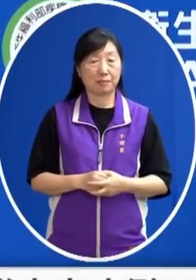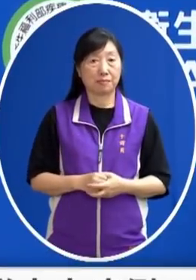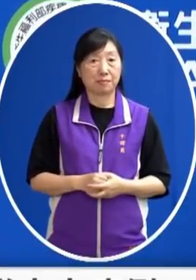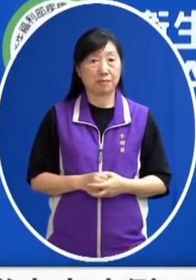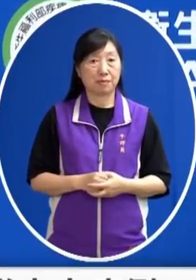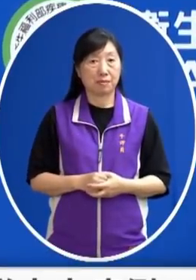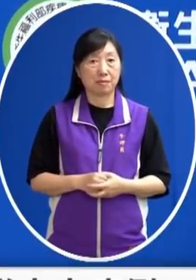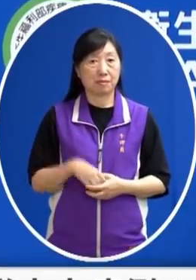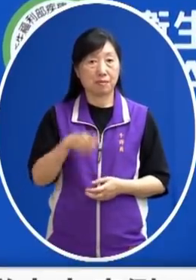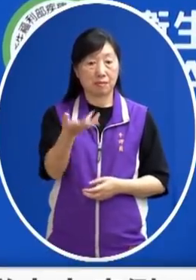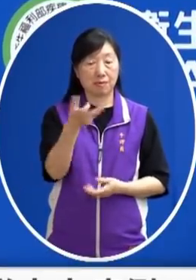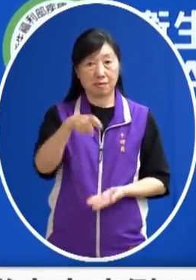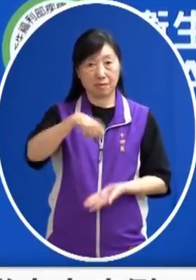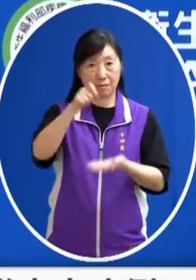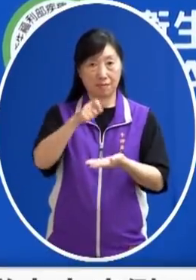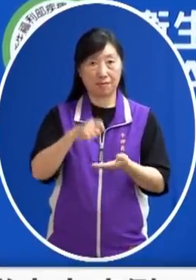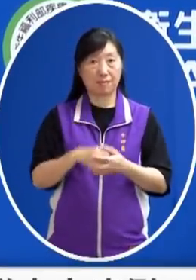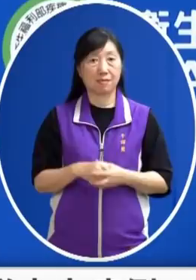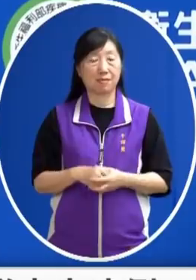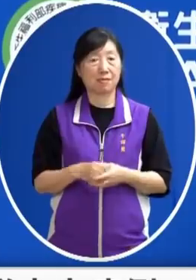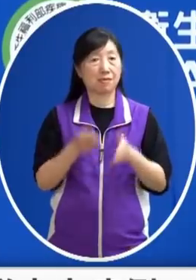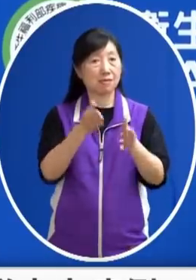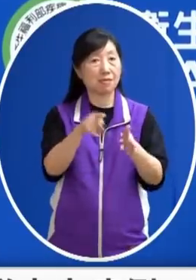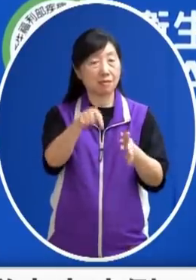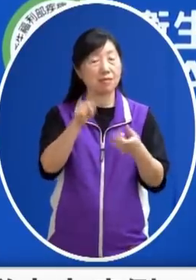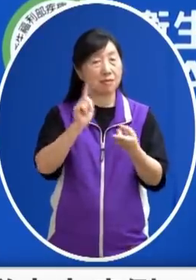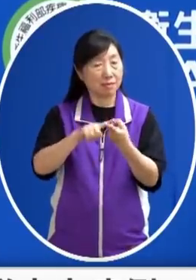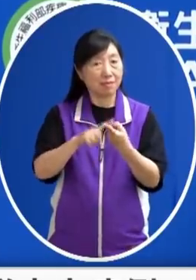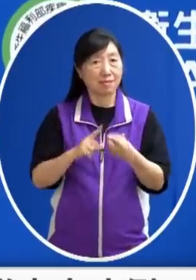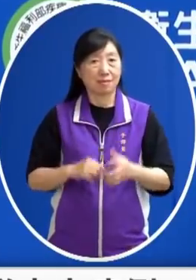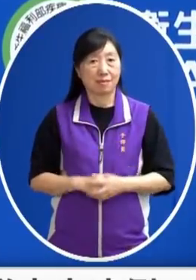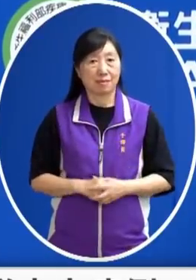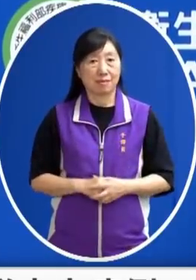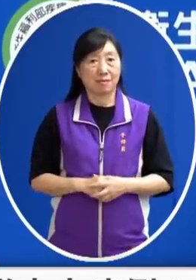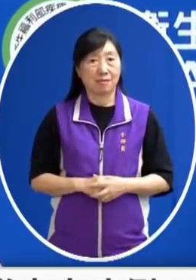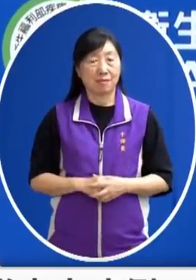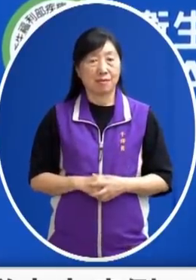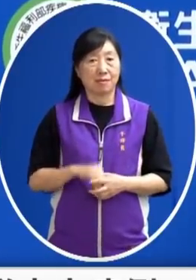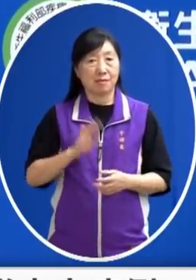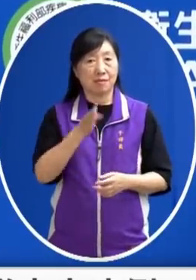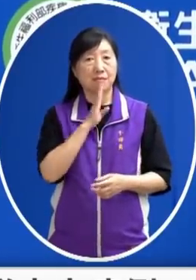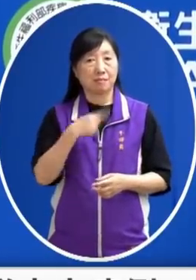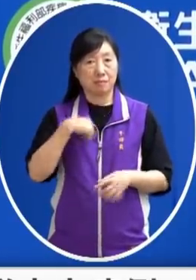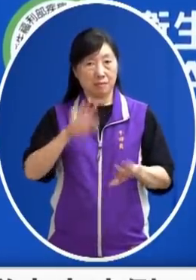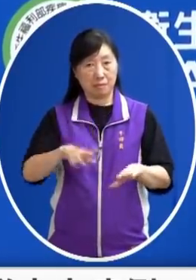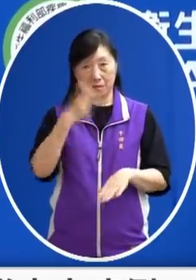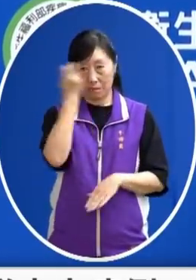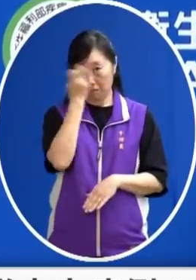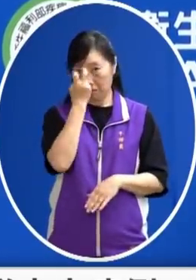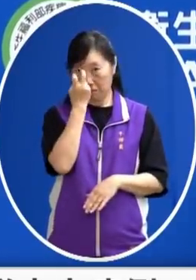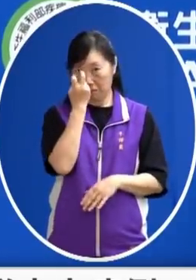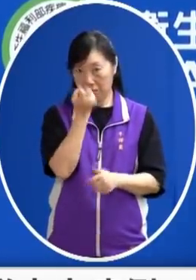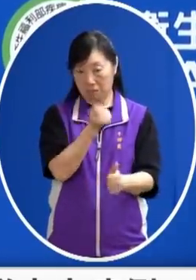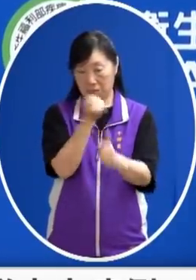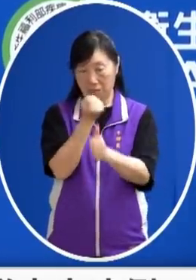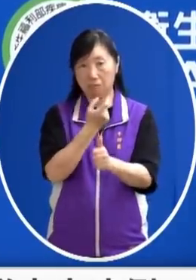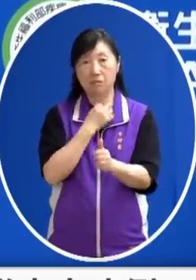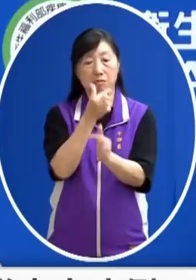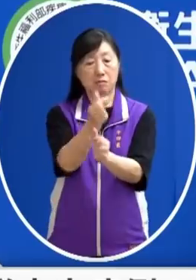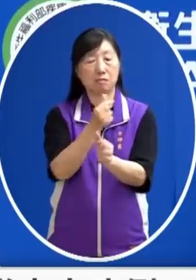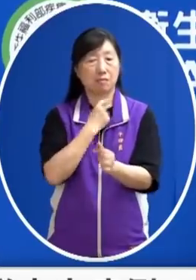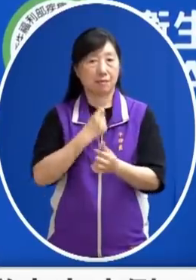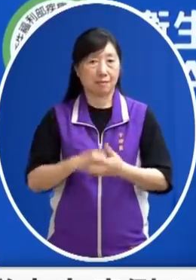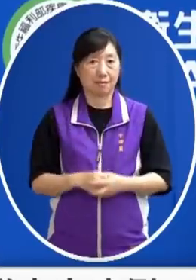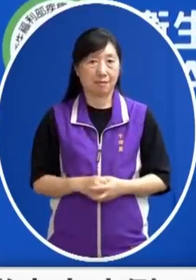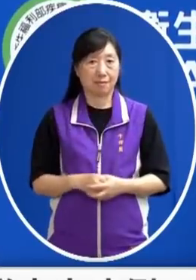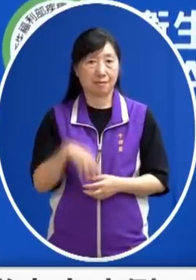基本上你讲的这样一个方向哈也没有错哈，不过可能我们在监控上可能还在精密一点哈，